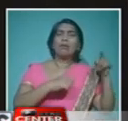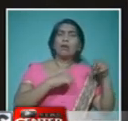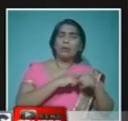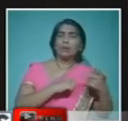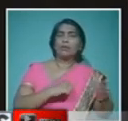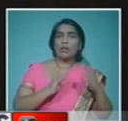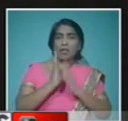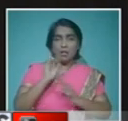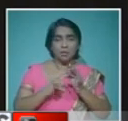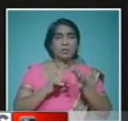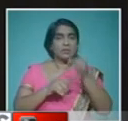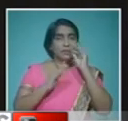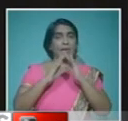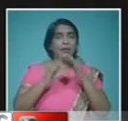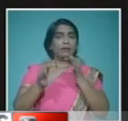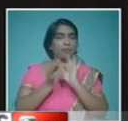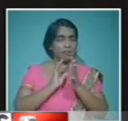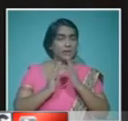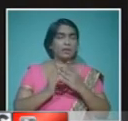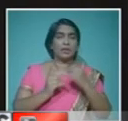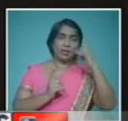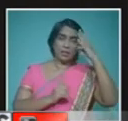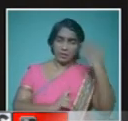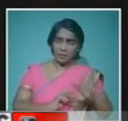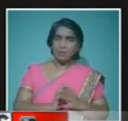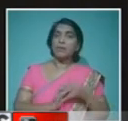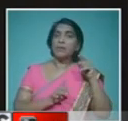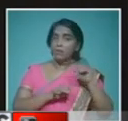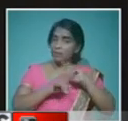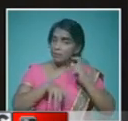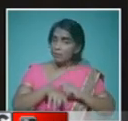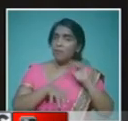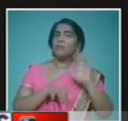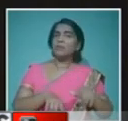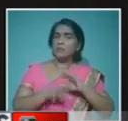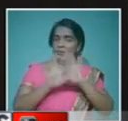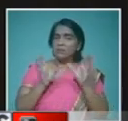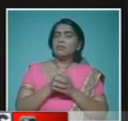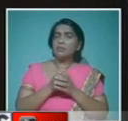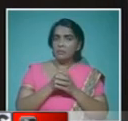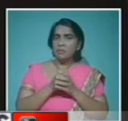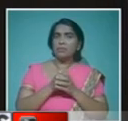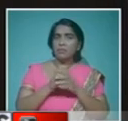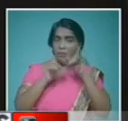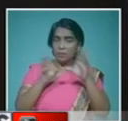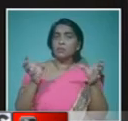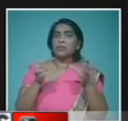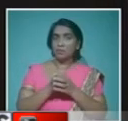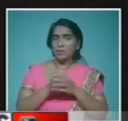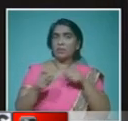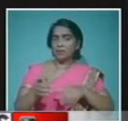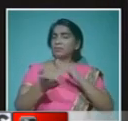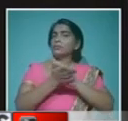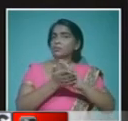ගෙවල් ගිනිපත් කළා. ජීවිතයක් අහිමි වුණා. ඒ මොහොතේ මේ විදිහටම කණ්ඩායමක් විදිහට එකතු වුණා නම් අද ඒ අයට සාධාරණයක්